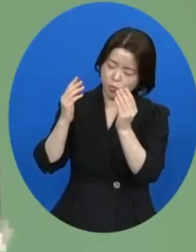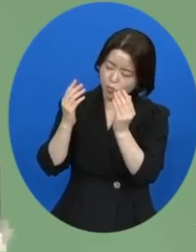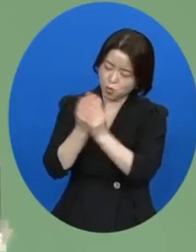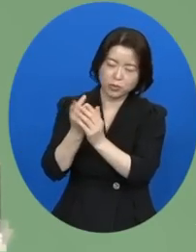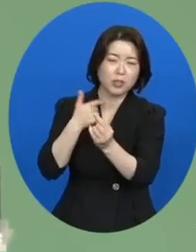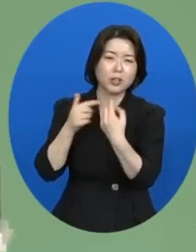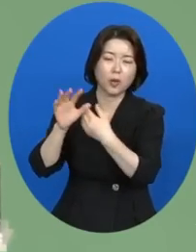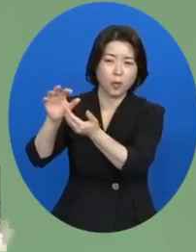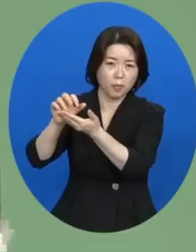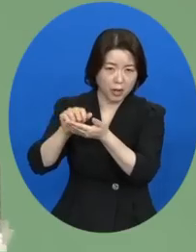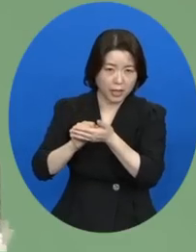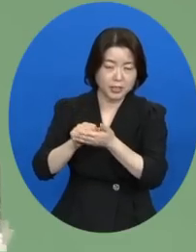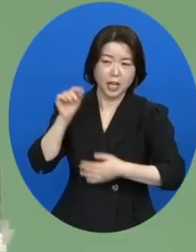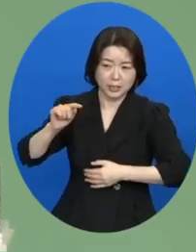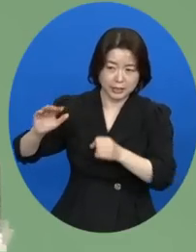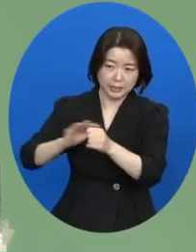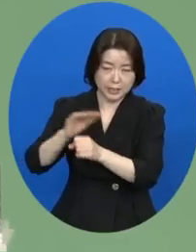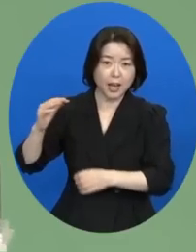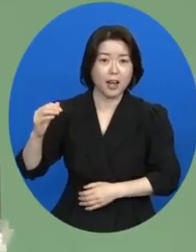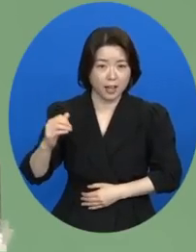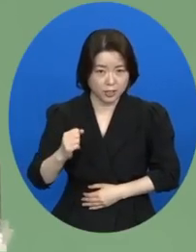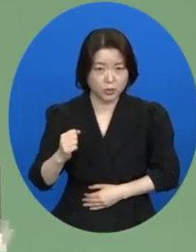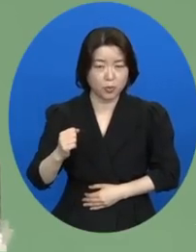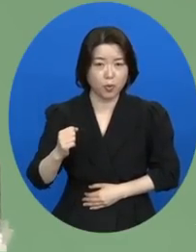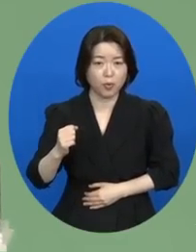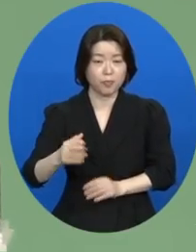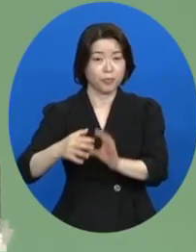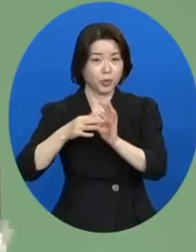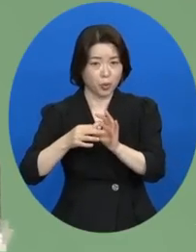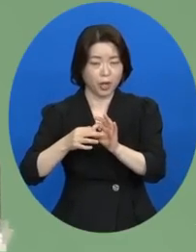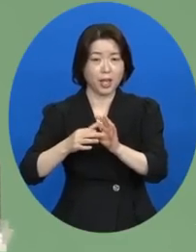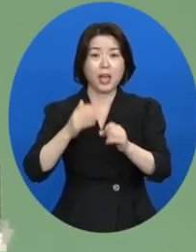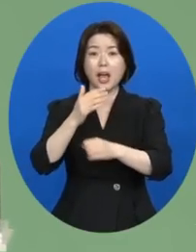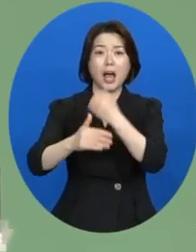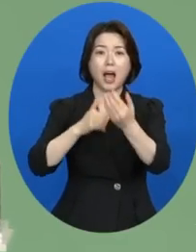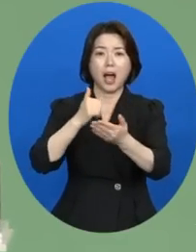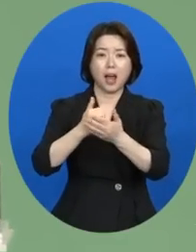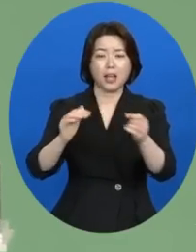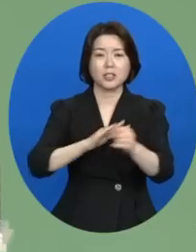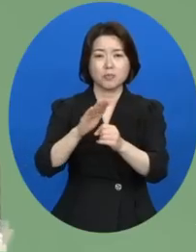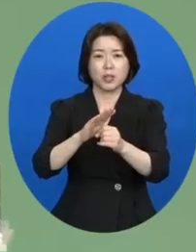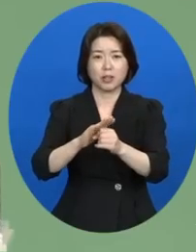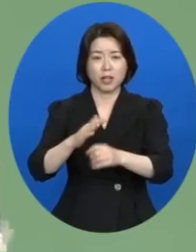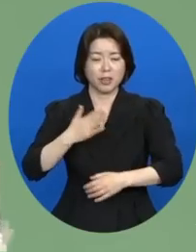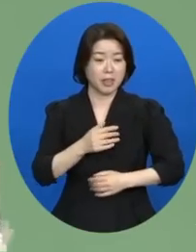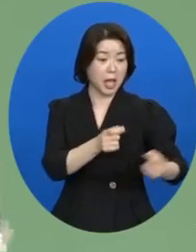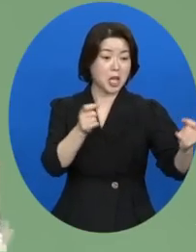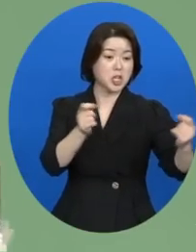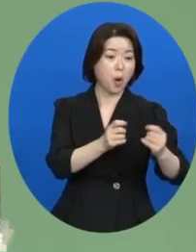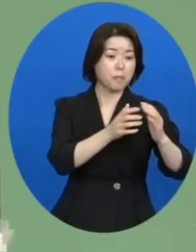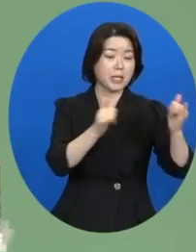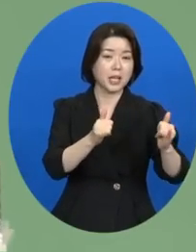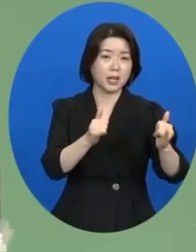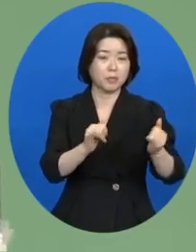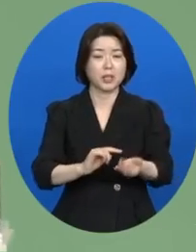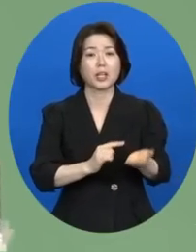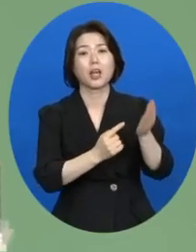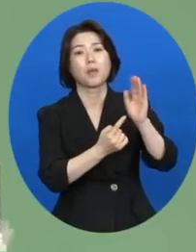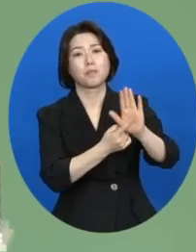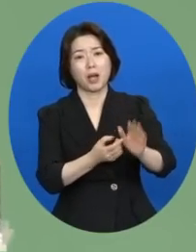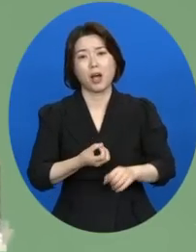경험하고 그 사랑을 통해 하느님의 사랑을 내 옆에 있는